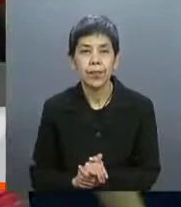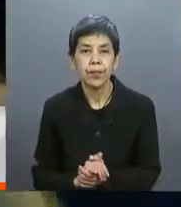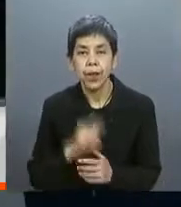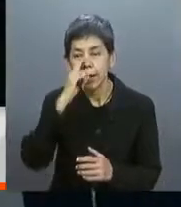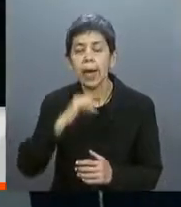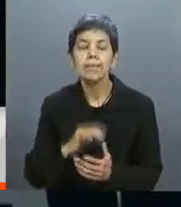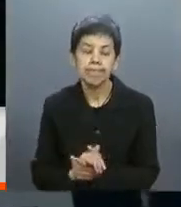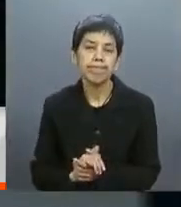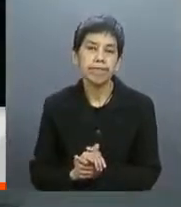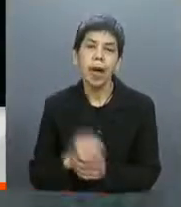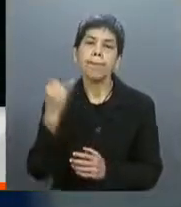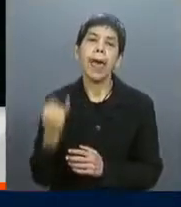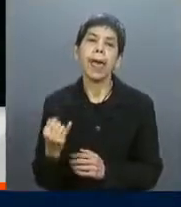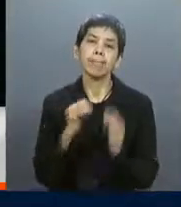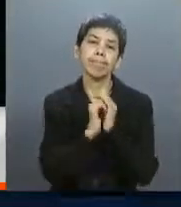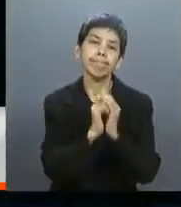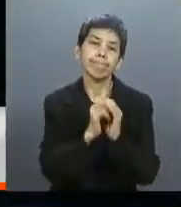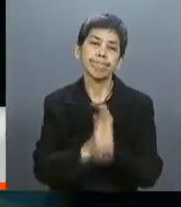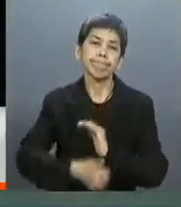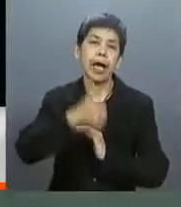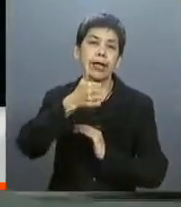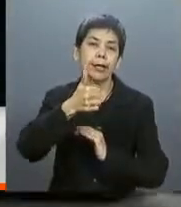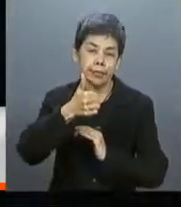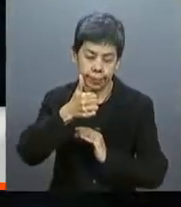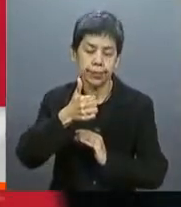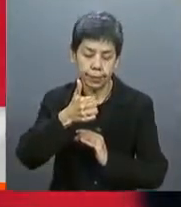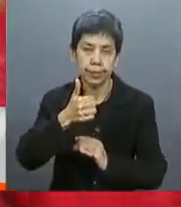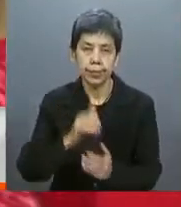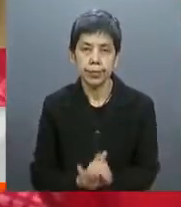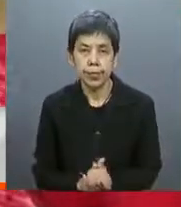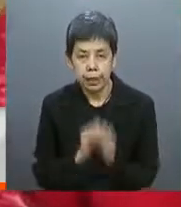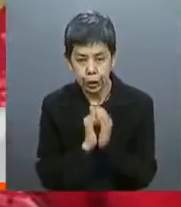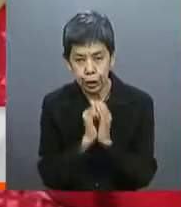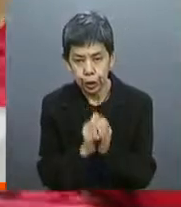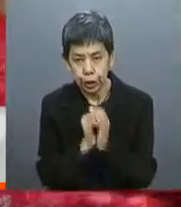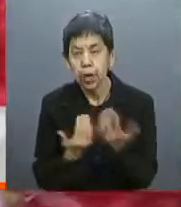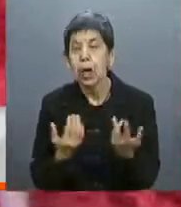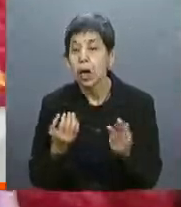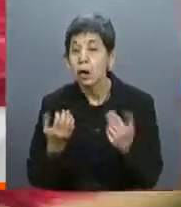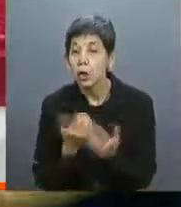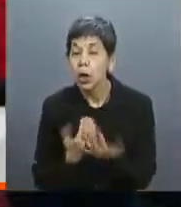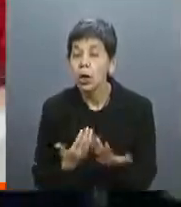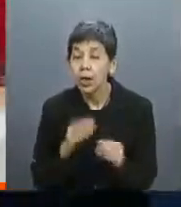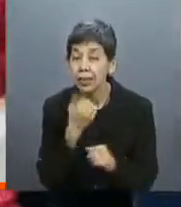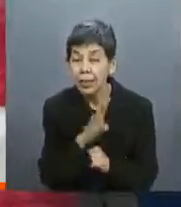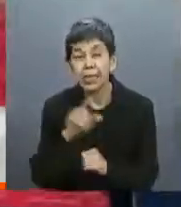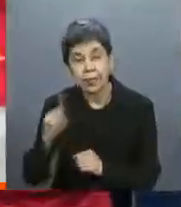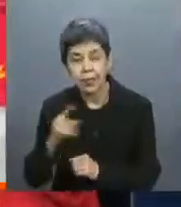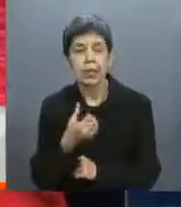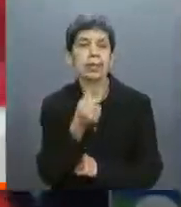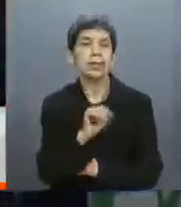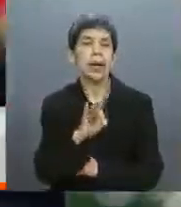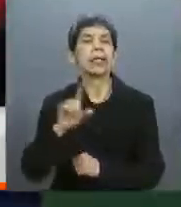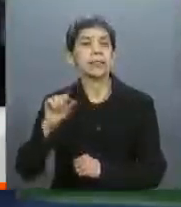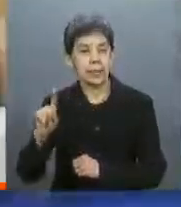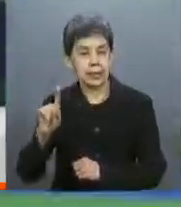ต้รัตนชัยในชุดขาวแพ้ตังกินหัวกับหวงหยาชิงจากจีนไป0ต่อ2เกม14ต่อ21แล้วก็